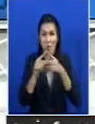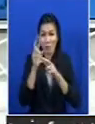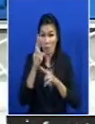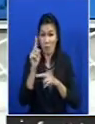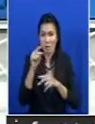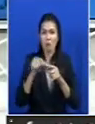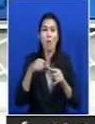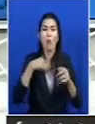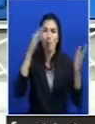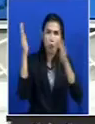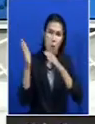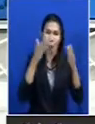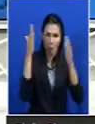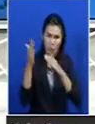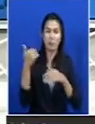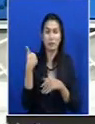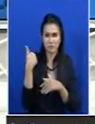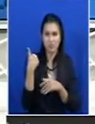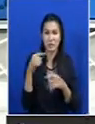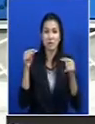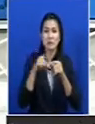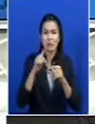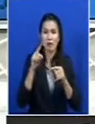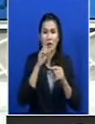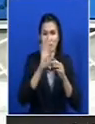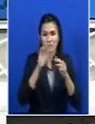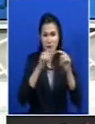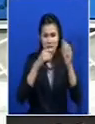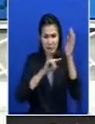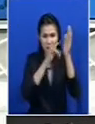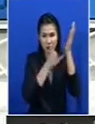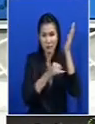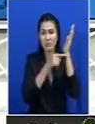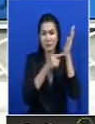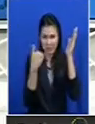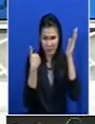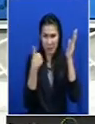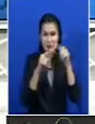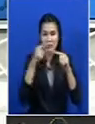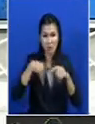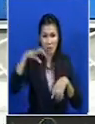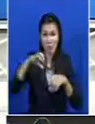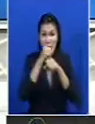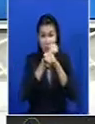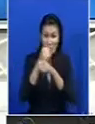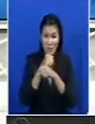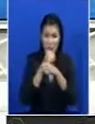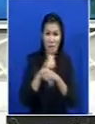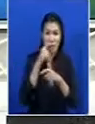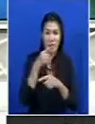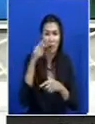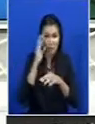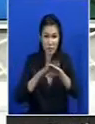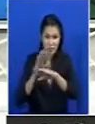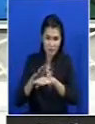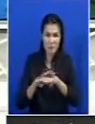วังนั่นก็คือเรื่องของลมแรงนะครับโดยเฉพาะบริเวณของพื้นที่จังหวัดต่างๆเหล่านี้นะครับที่กรมป้องกันและบรรเทาสาธารณภัยออกมาประก